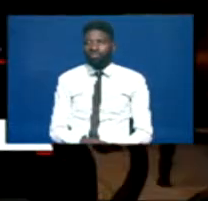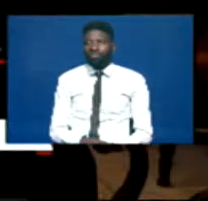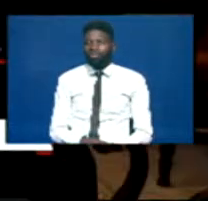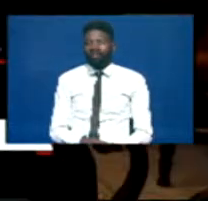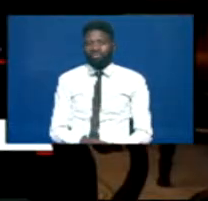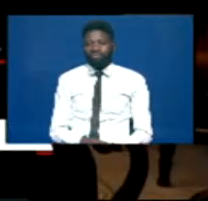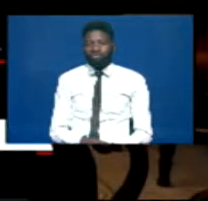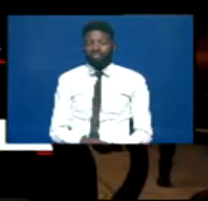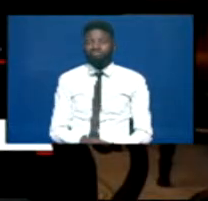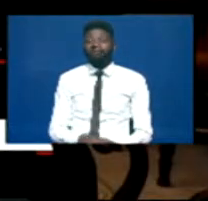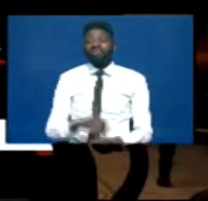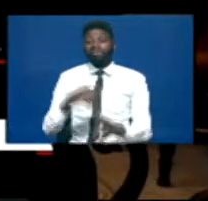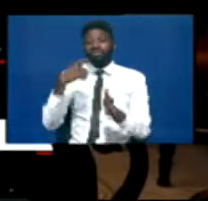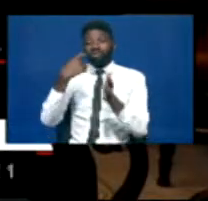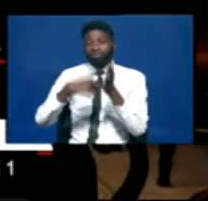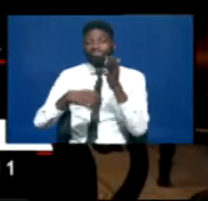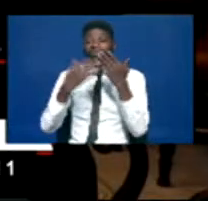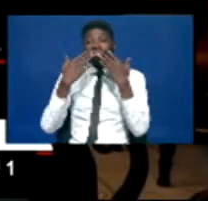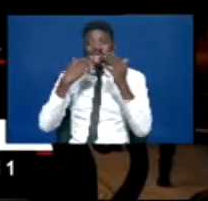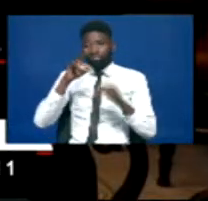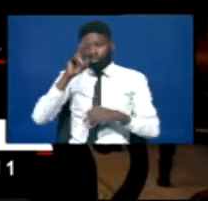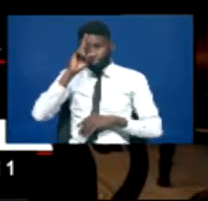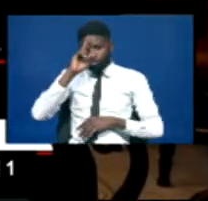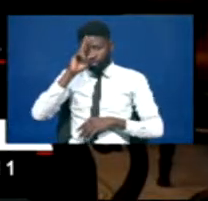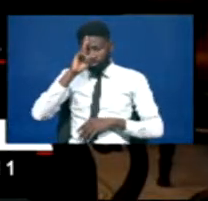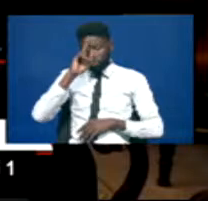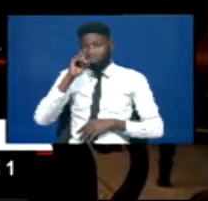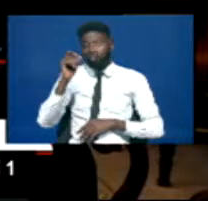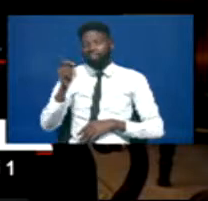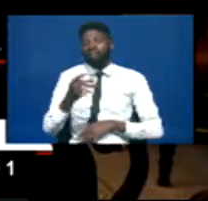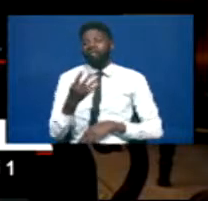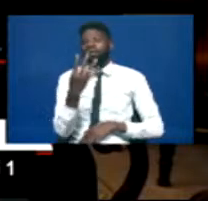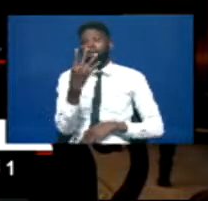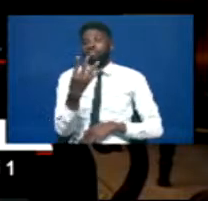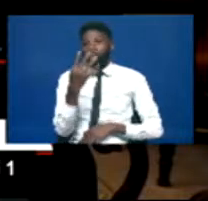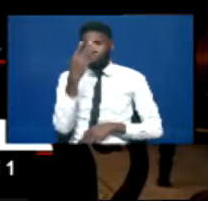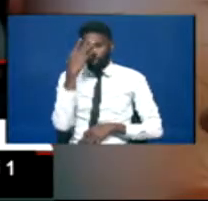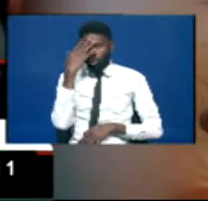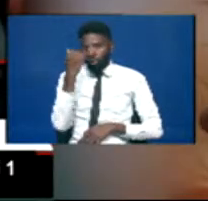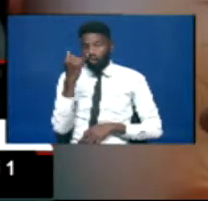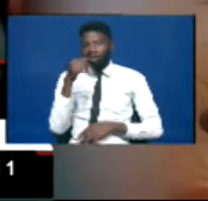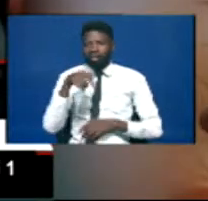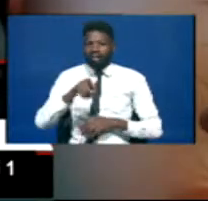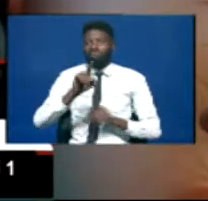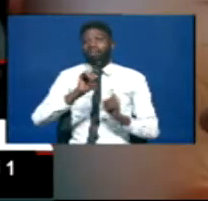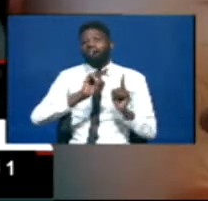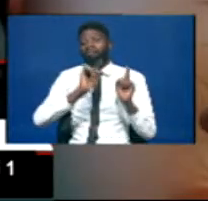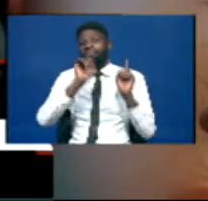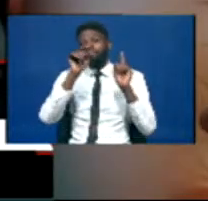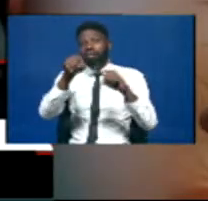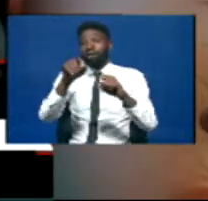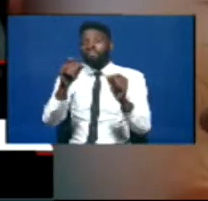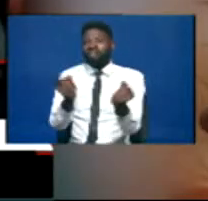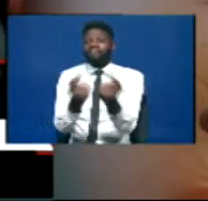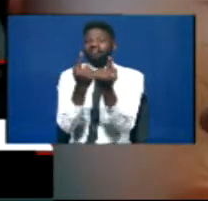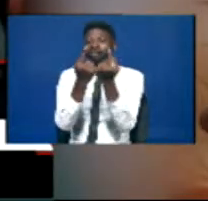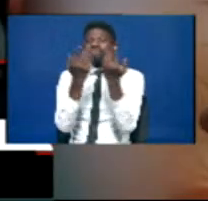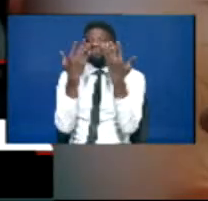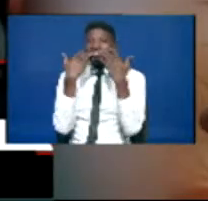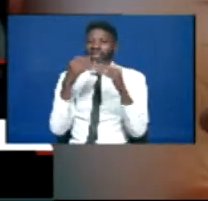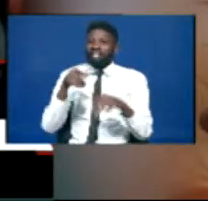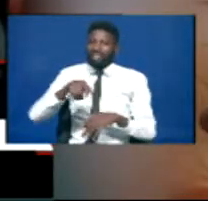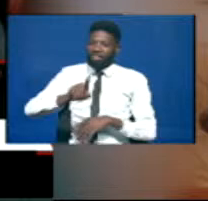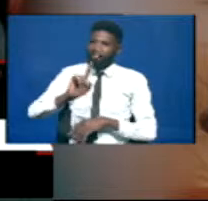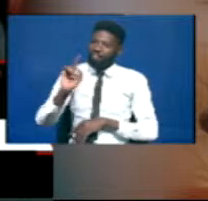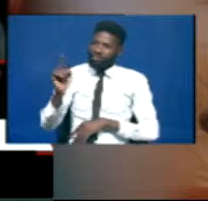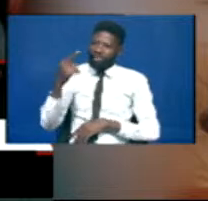Alitozwa faini na maafisa wa polisi nchini humo mwezi Aprili kwa kuhudhuria dhifa, na hivyo kumfanya waziri mkuu wa kwanza katika